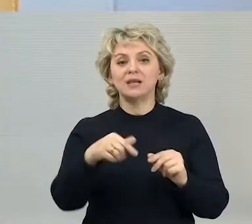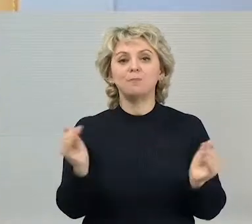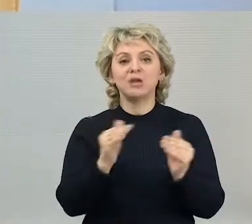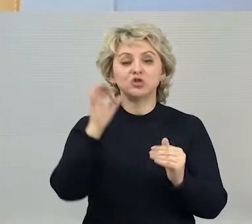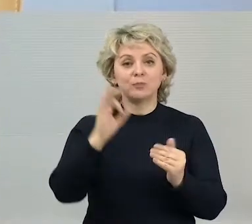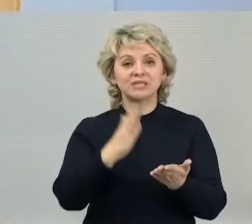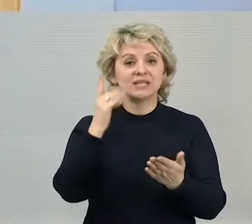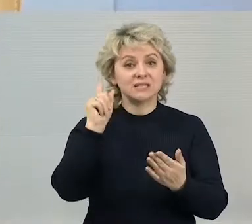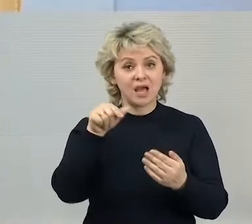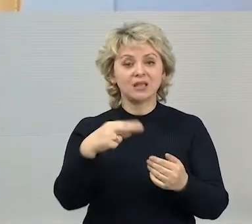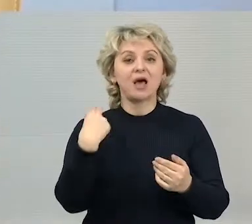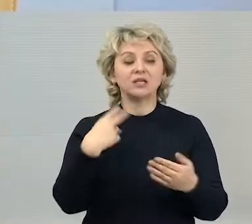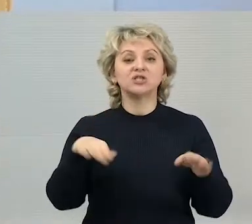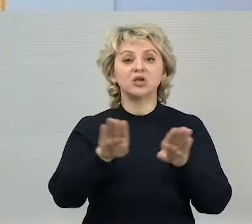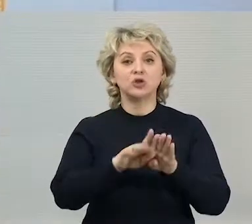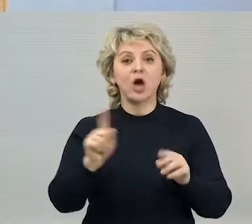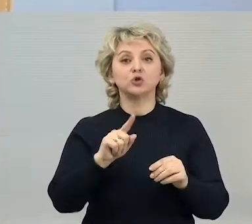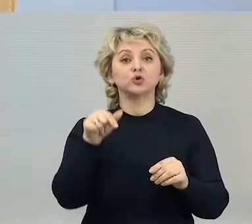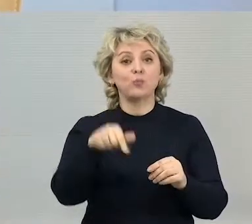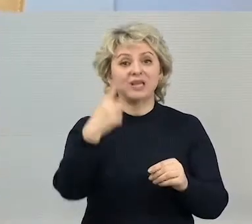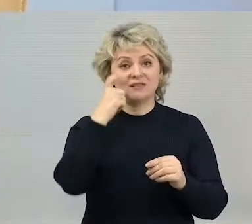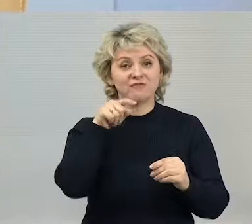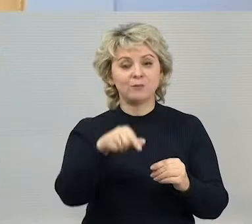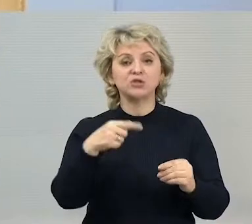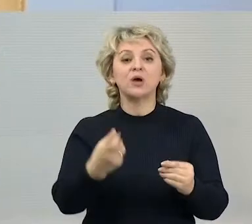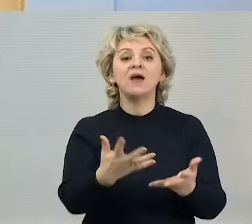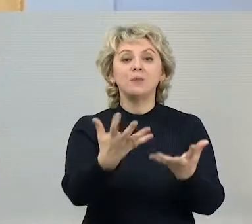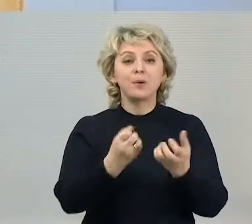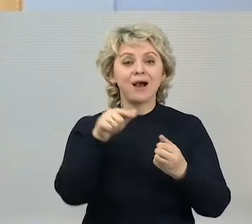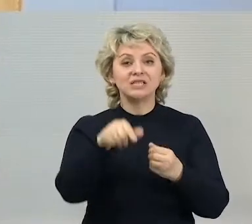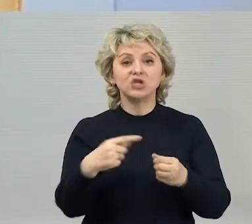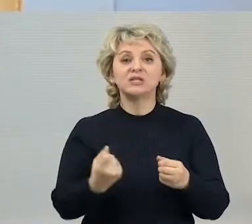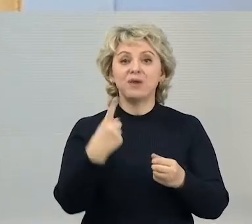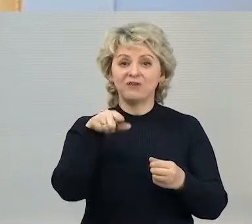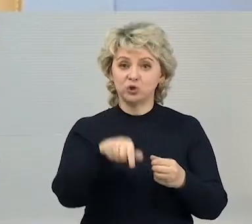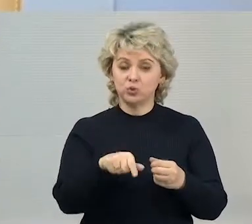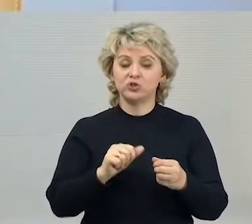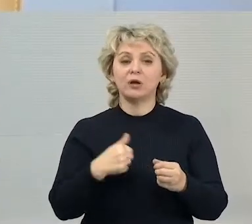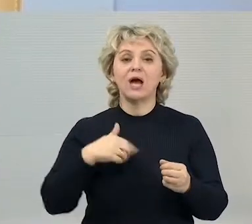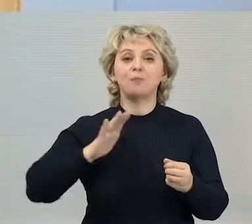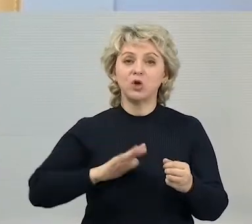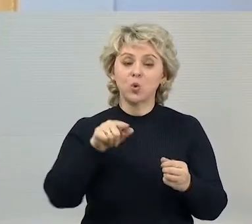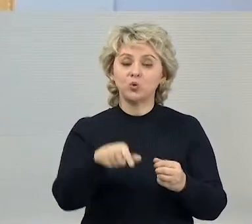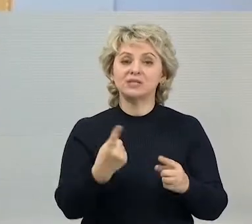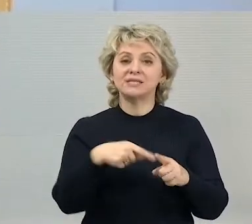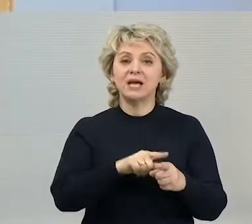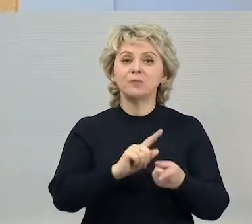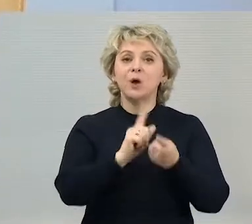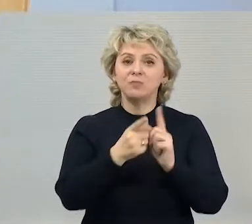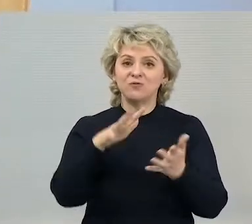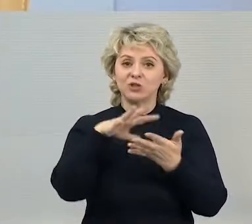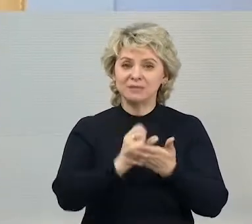процент владеет английским так, чтобы свежую информацию черпать из первоисточников. Поэтому нам приходится еще и вот